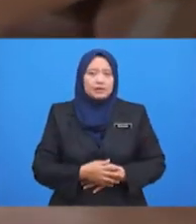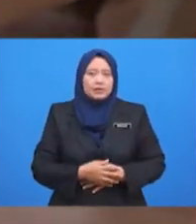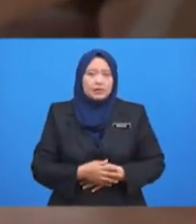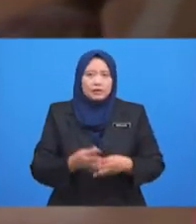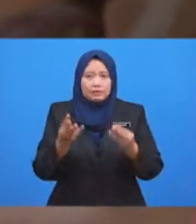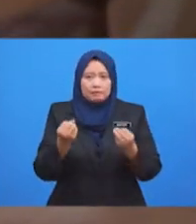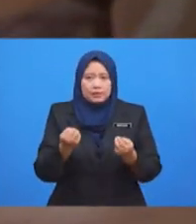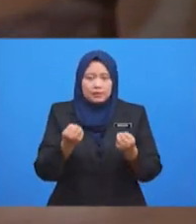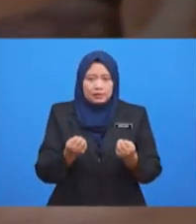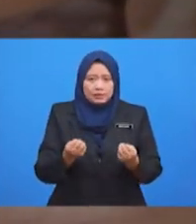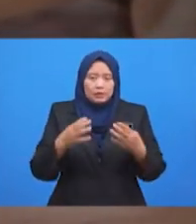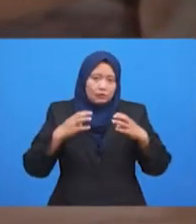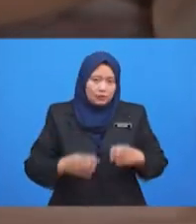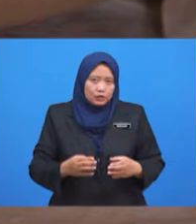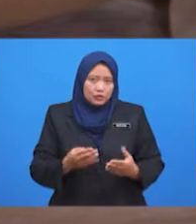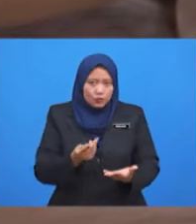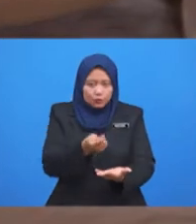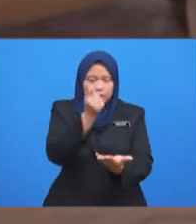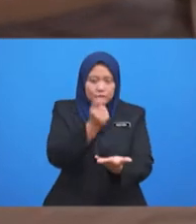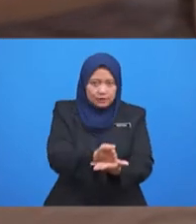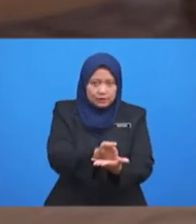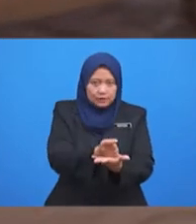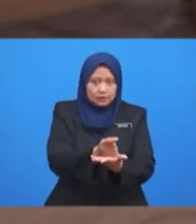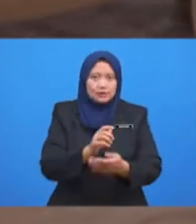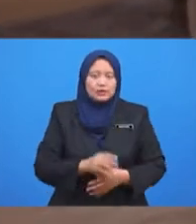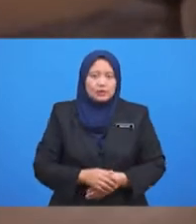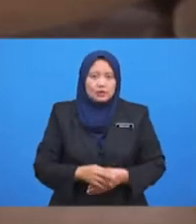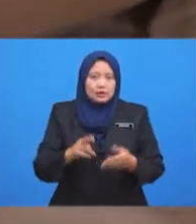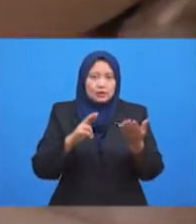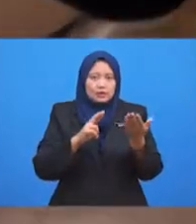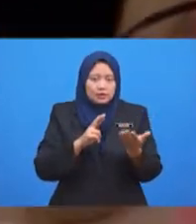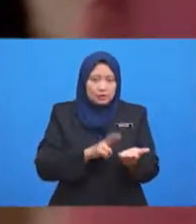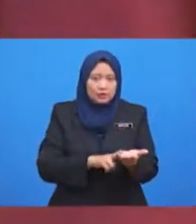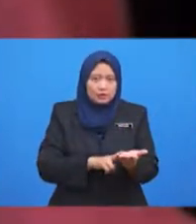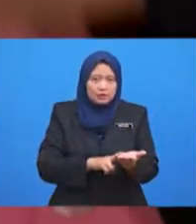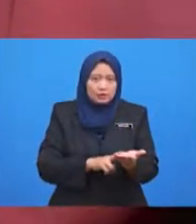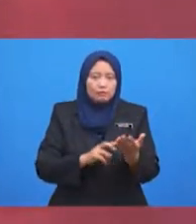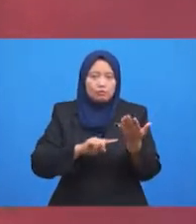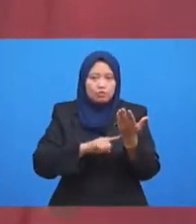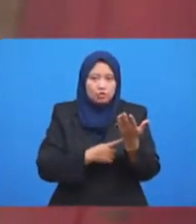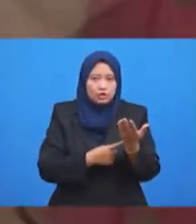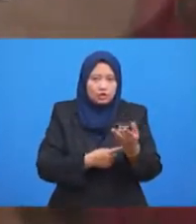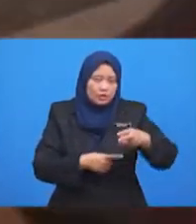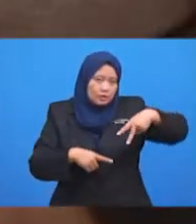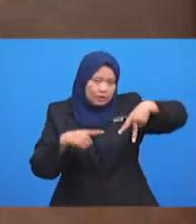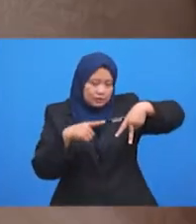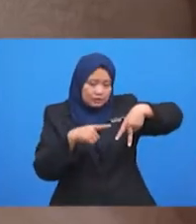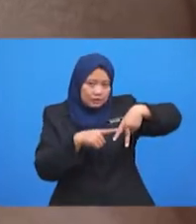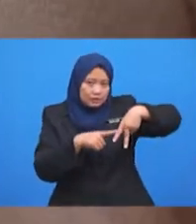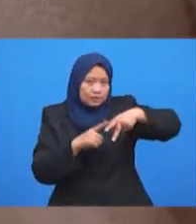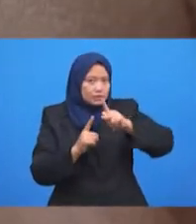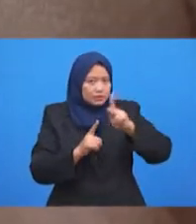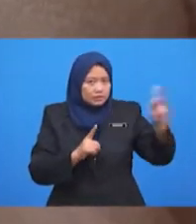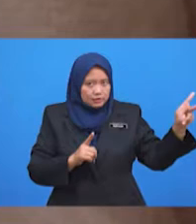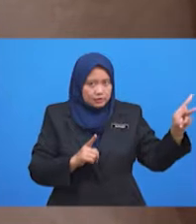untuk menelentang. Rawatan akan dimulakan di bahagian kiri paha hadapan, bahagian